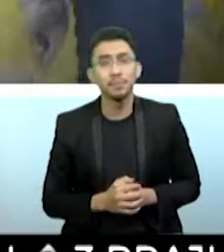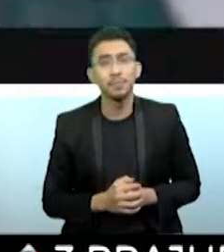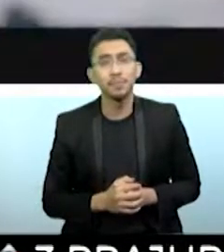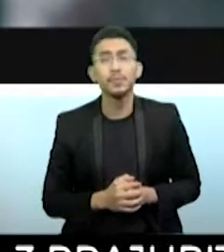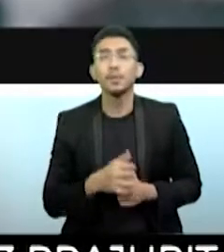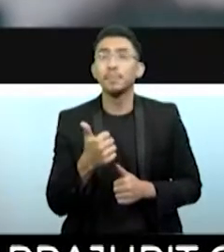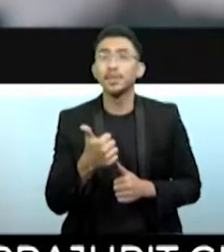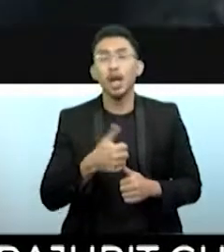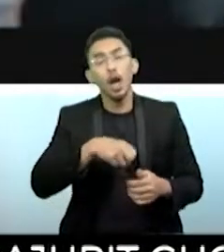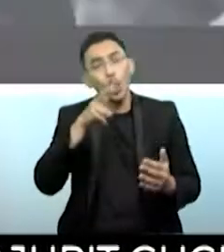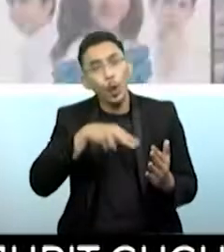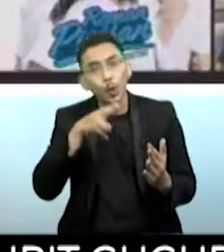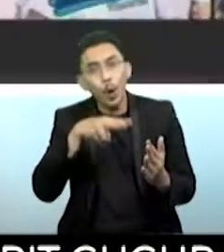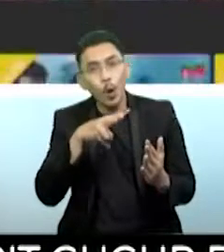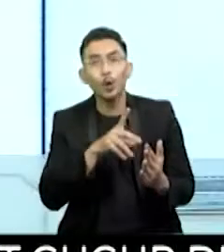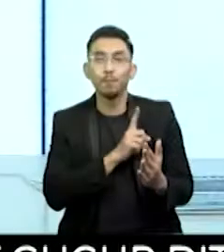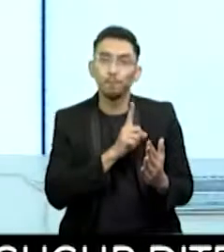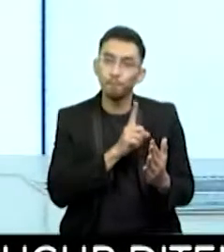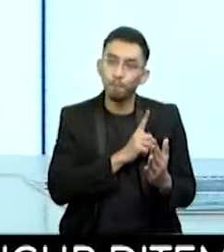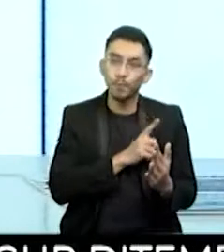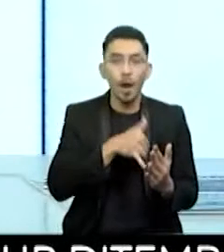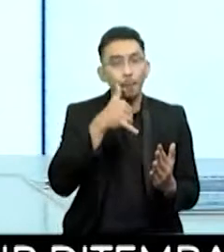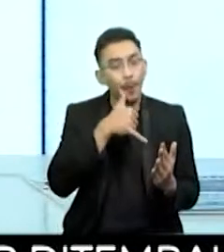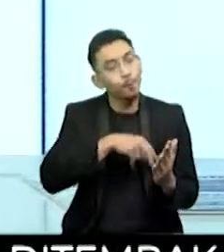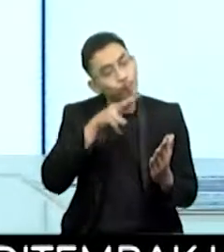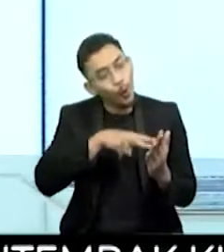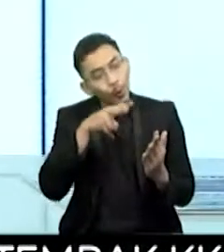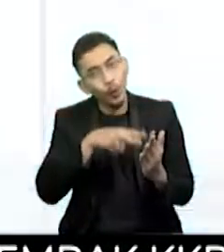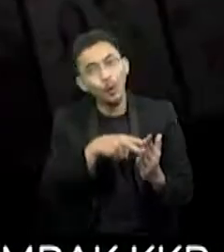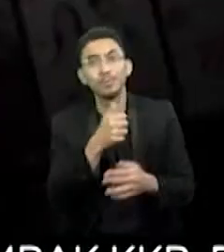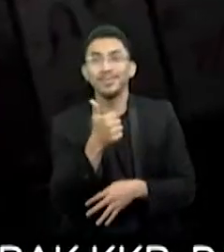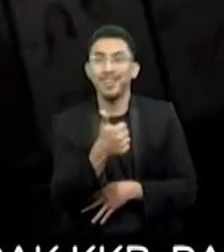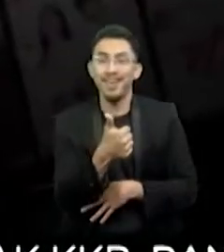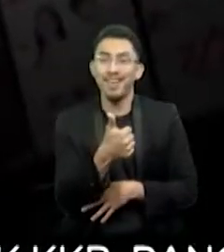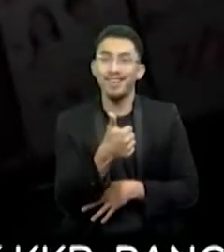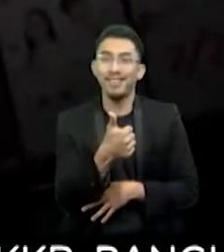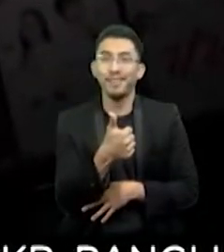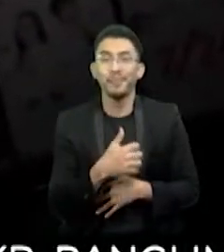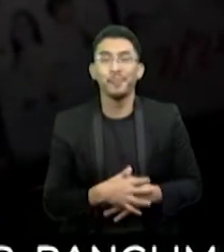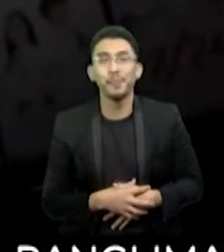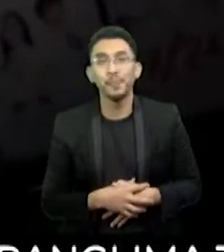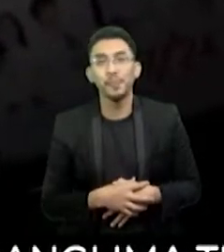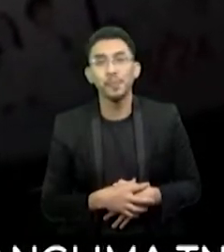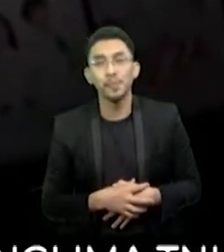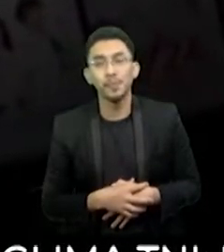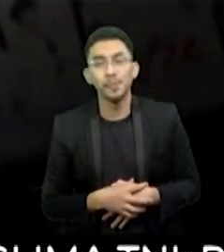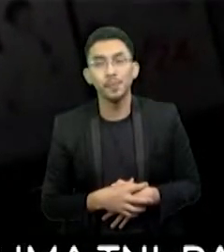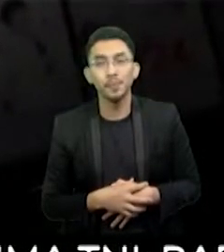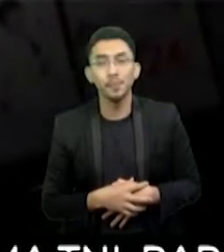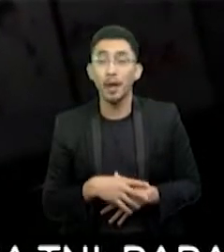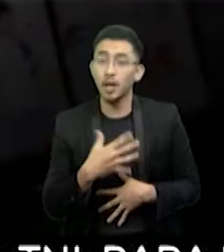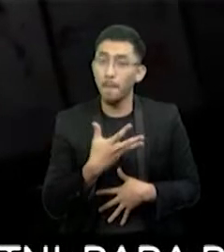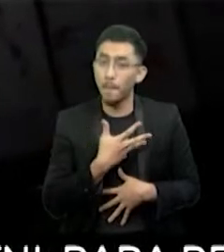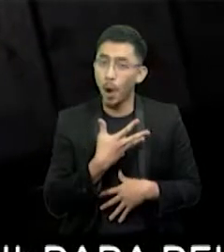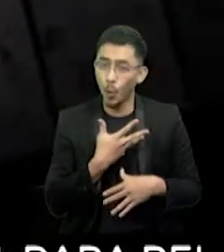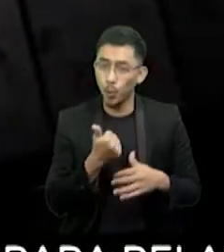handphonenya, ya punya channel video sendiri di handphonenya. Untuk mendapatkan akses eksklusif untuk